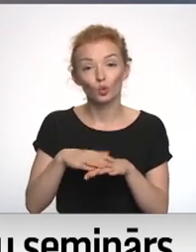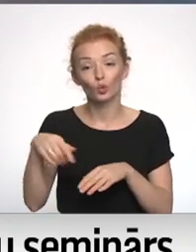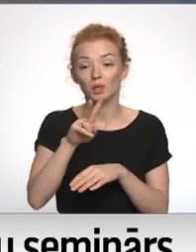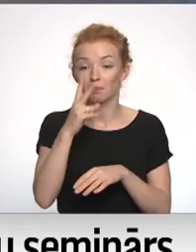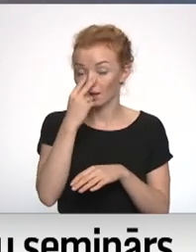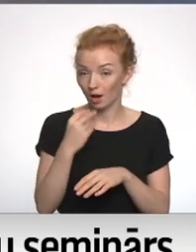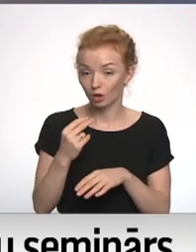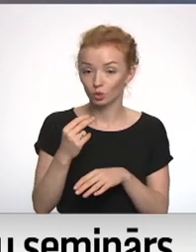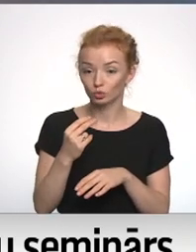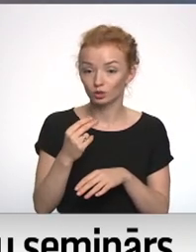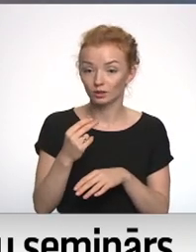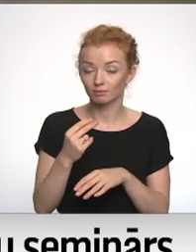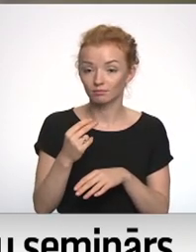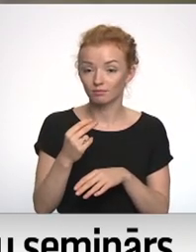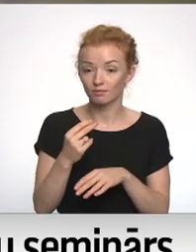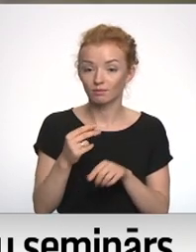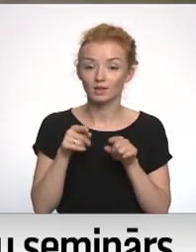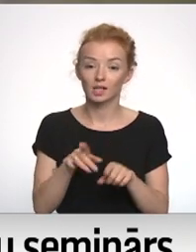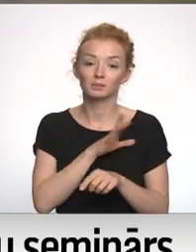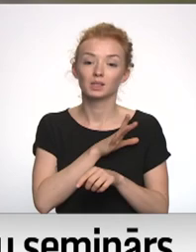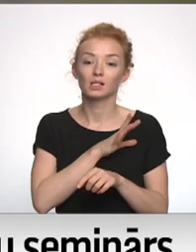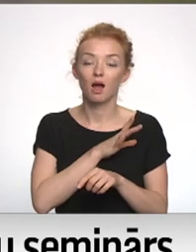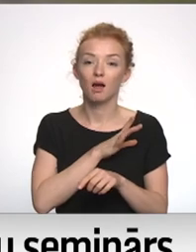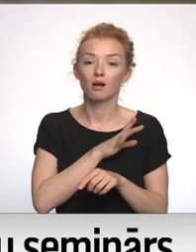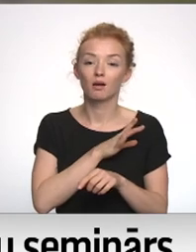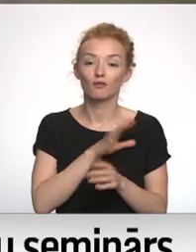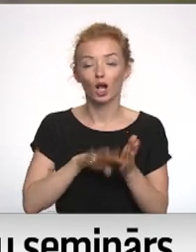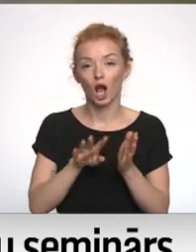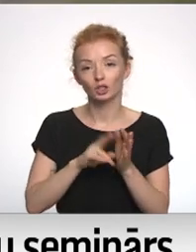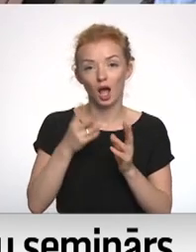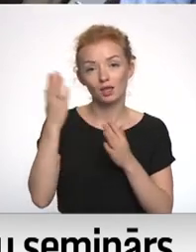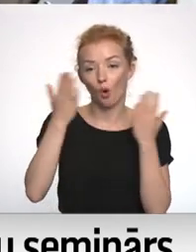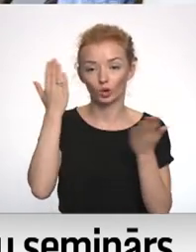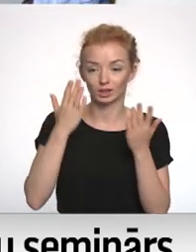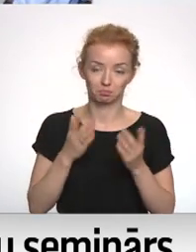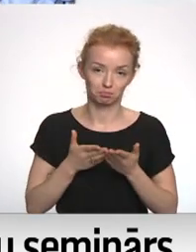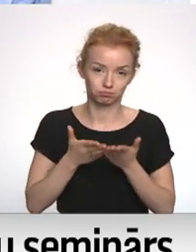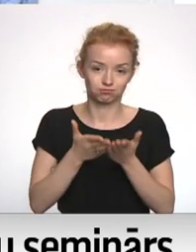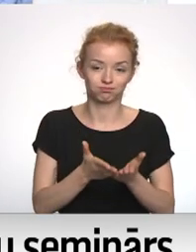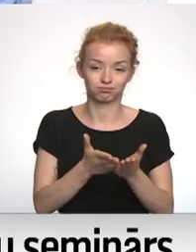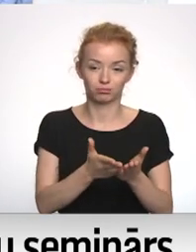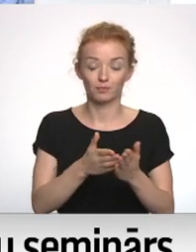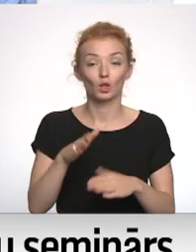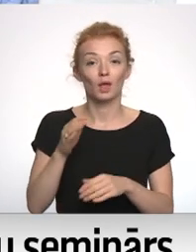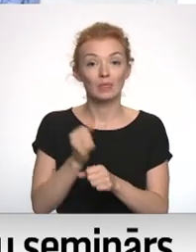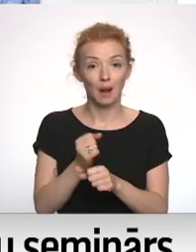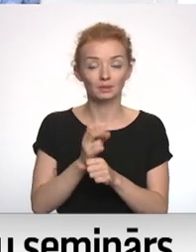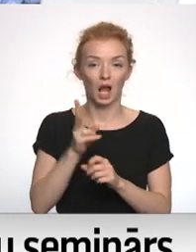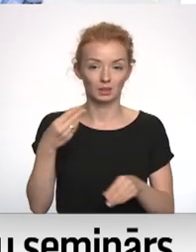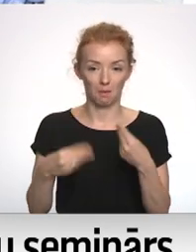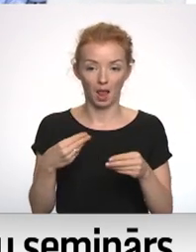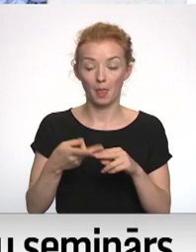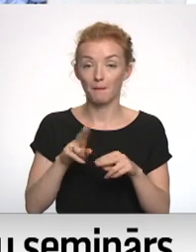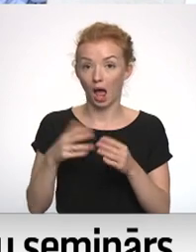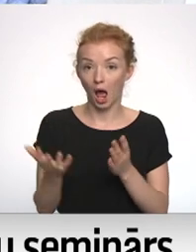tad tiem tas bija tā just for fun brauciens. Sunim darbs ir kā spēle, tāpēc atrodot